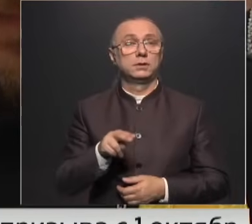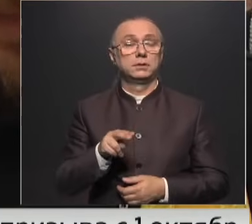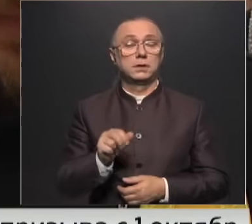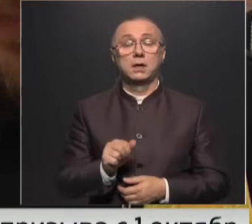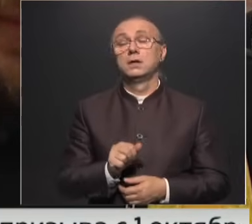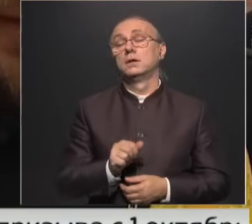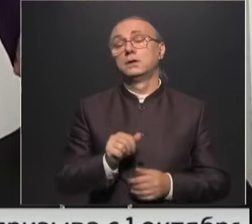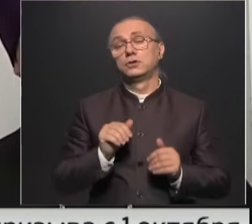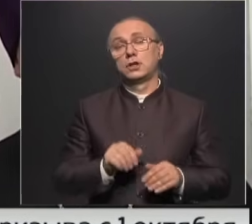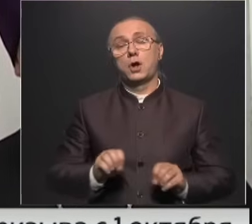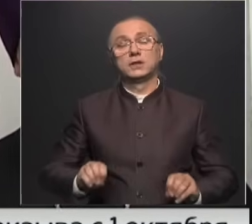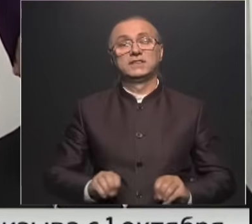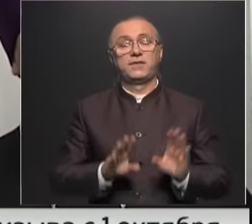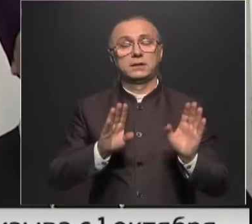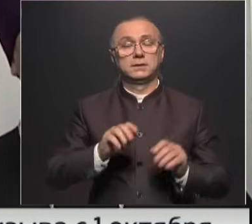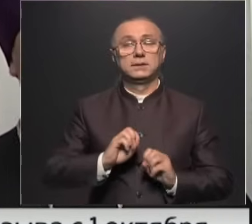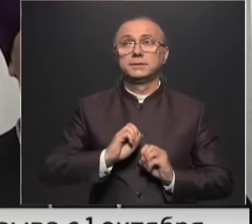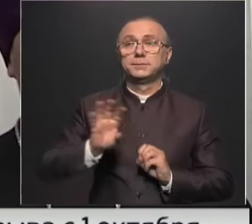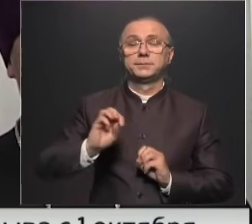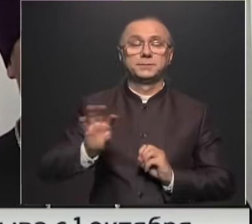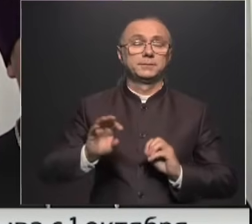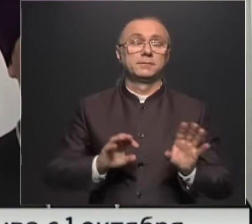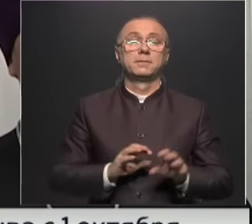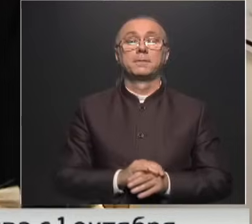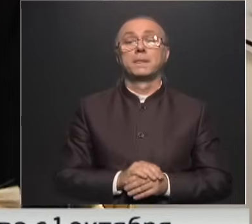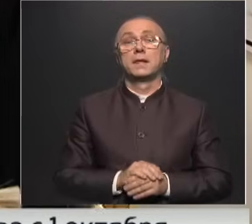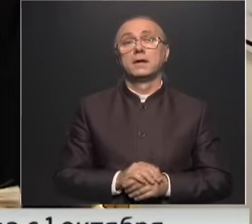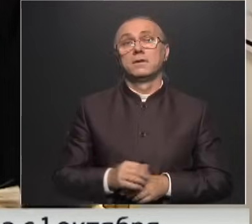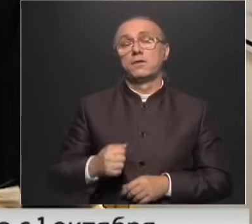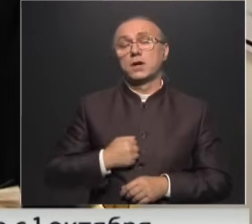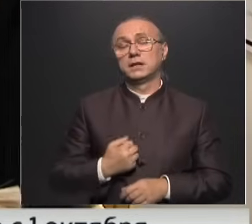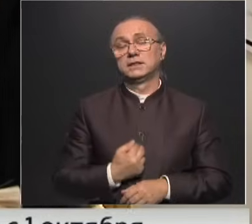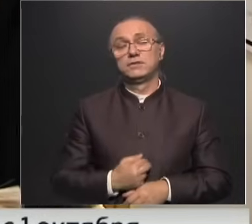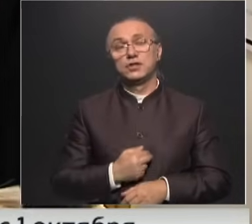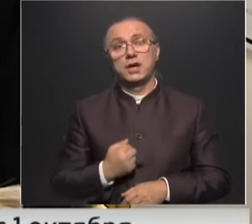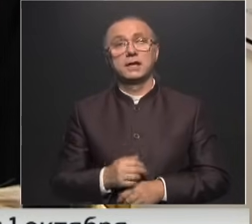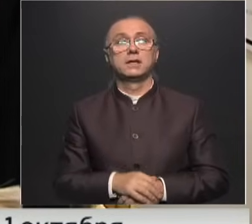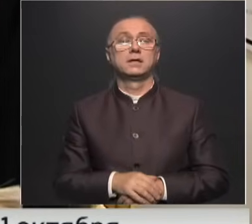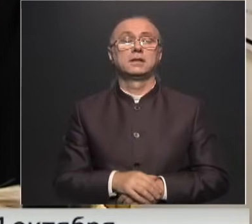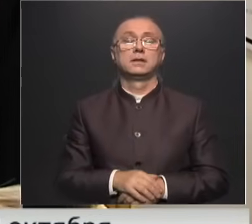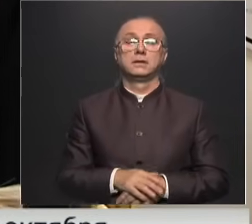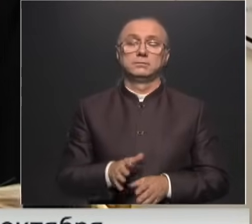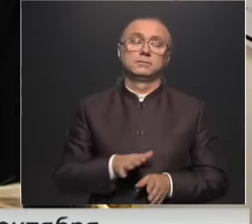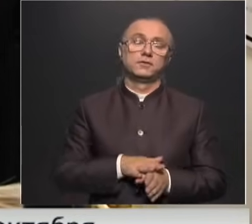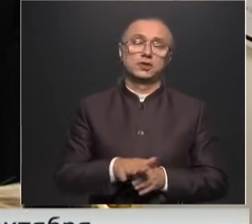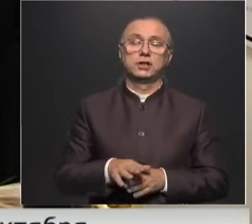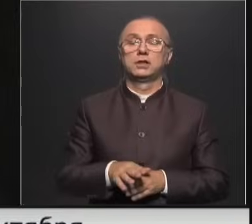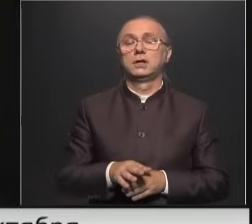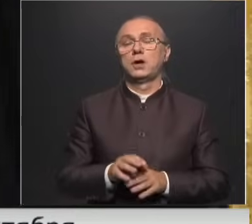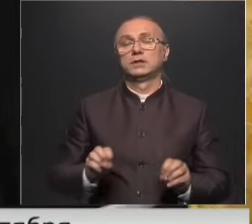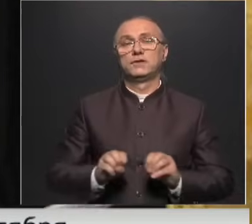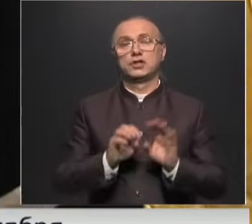Митрополит Улан-Удэнский и Бурятский Иосиф в сослужении военных священников и благочинных епархий совершил чин освящения